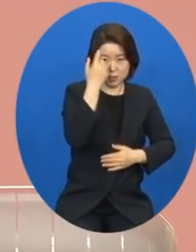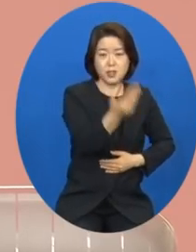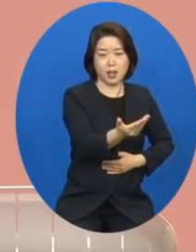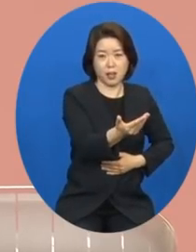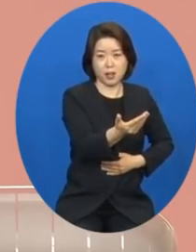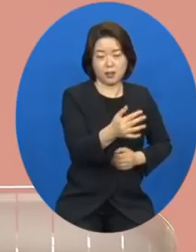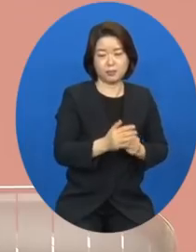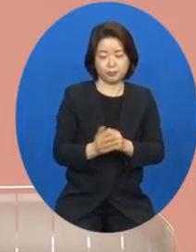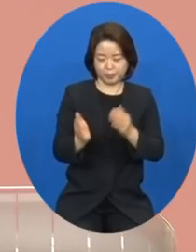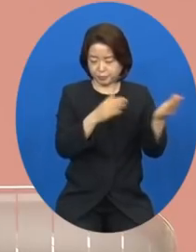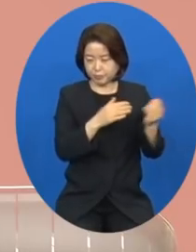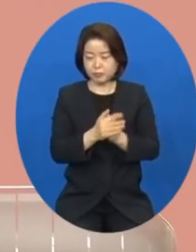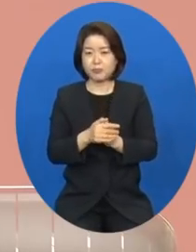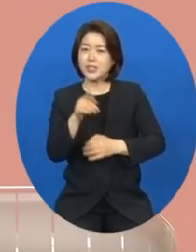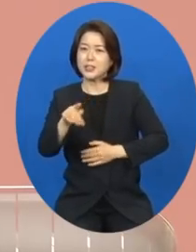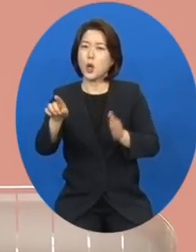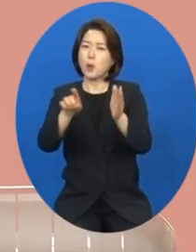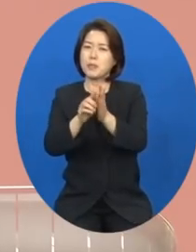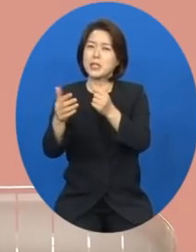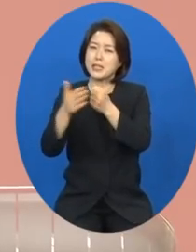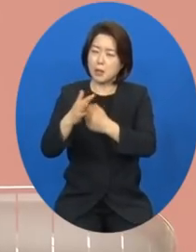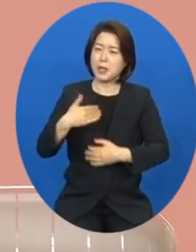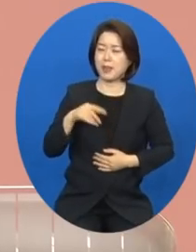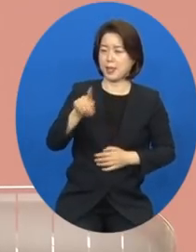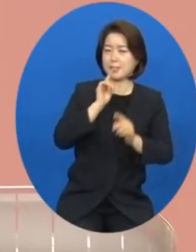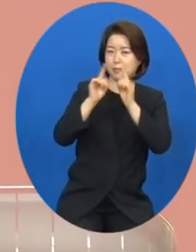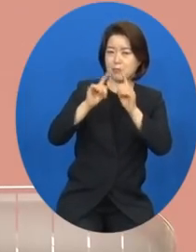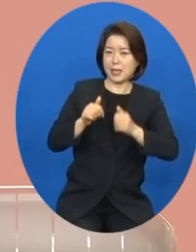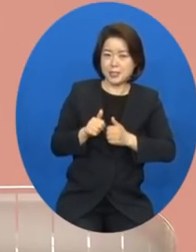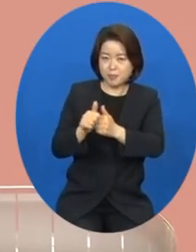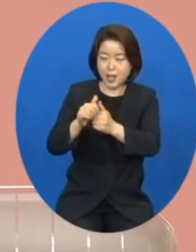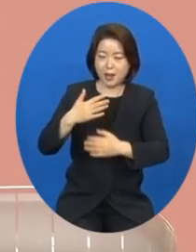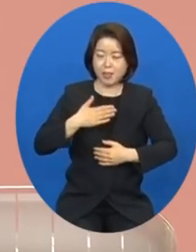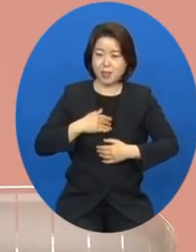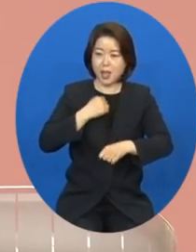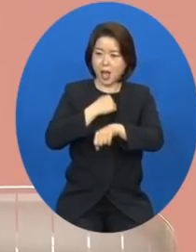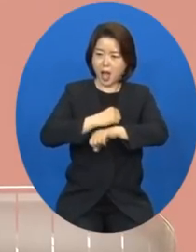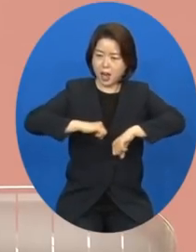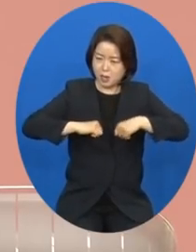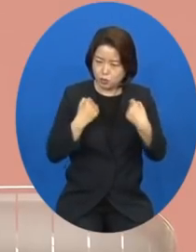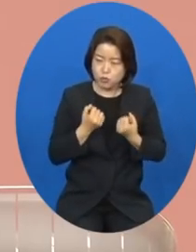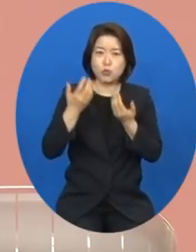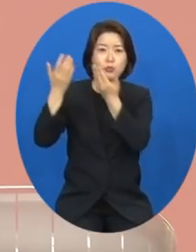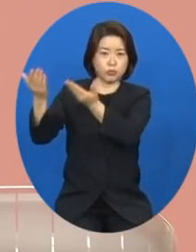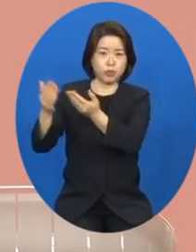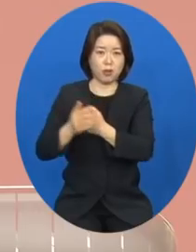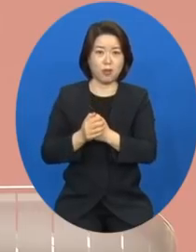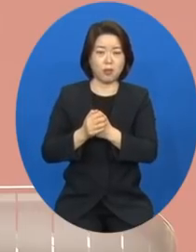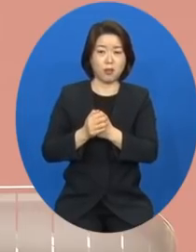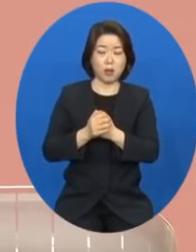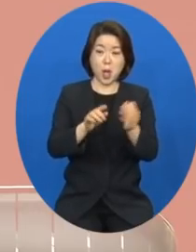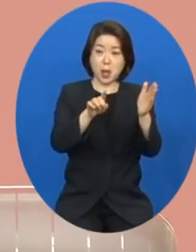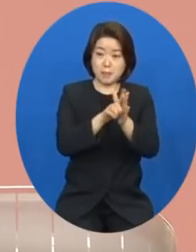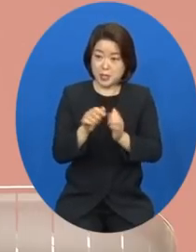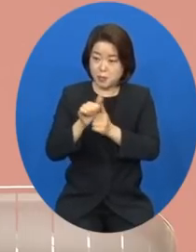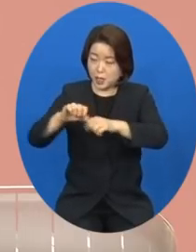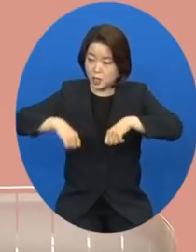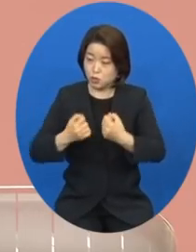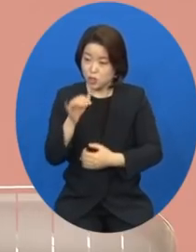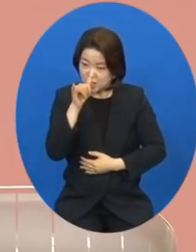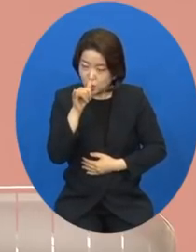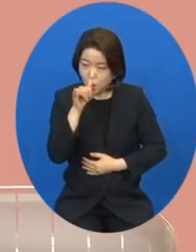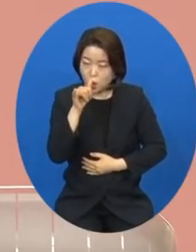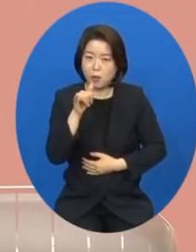다음에 그 것을 믿기 때문에 나는 그 말씀에 따라 내가 해야 돼 순정을 하겠습니다 순정을 하느냐 이 두가지가 큰